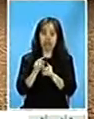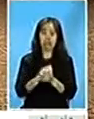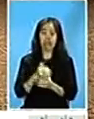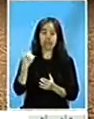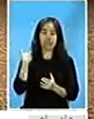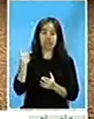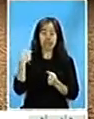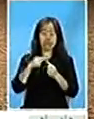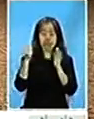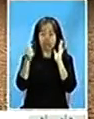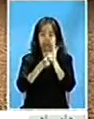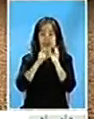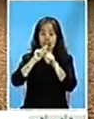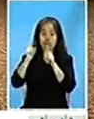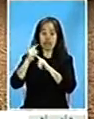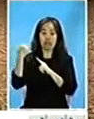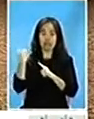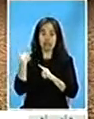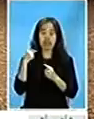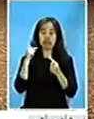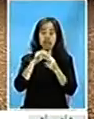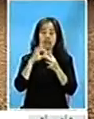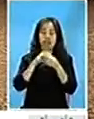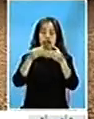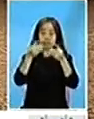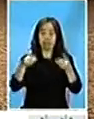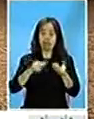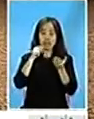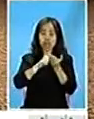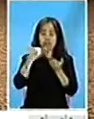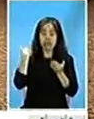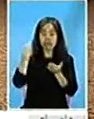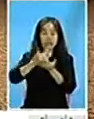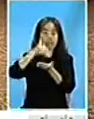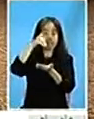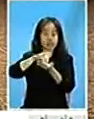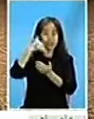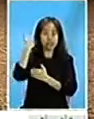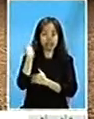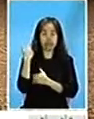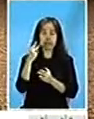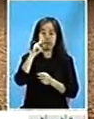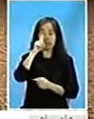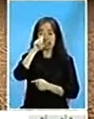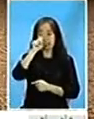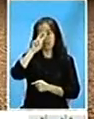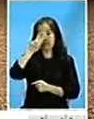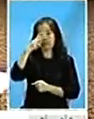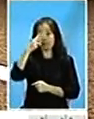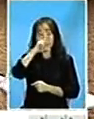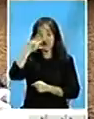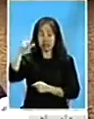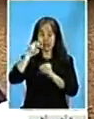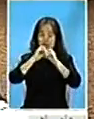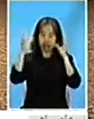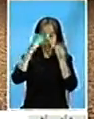ก็มีปรากฏอยู่ในงบที่อยู่ในปรากฏเล่มงบประมาณนี้แล้วก็มีอยู่ในงบกลาง 120,000 ล้านนะคะอันนี้ตัวเลขชัดเจนทางรั